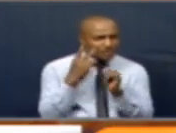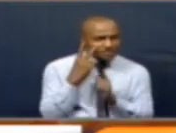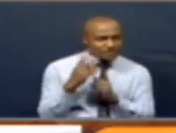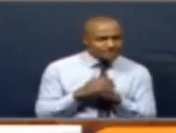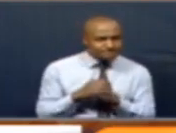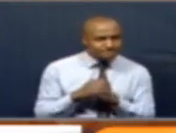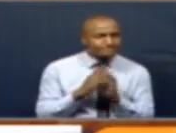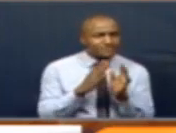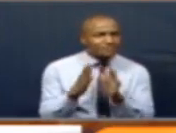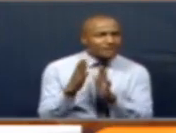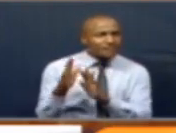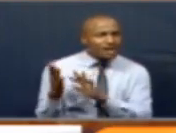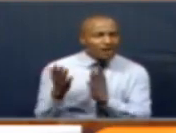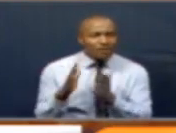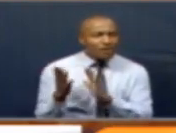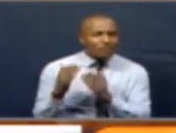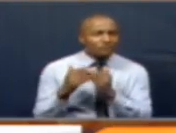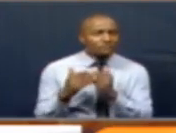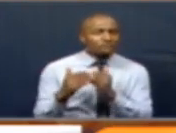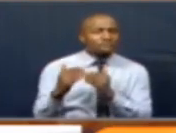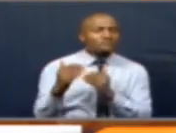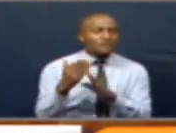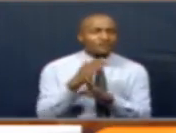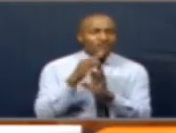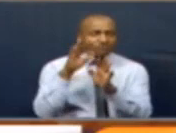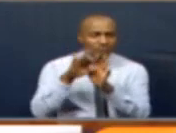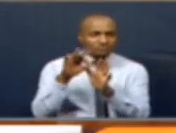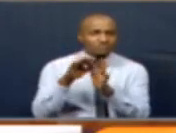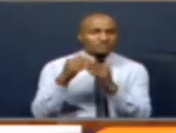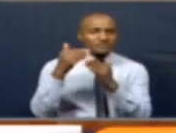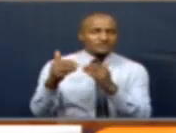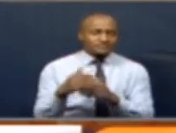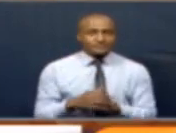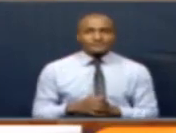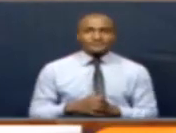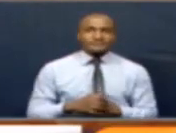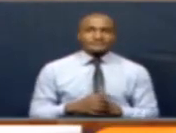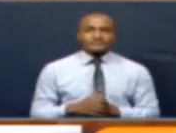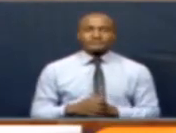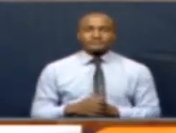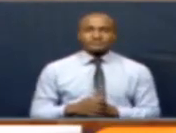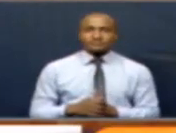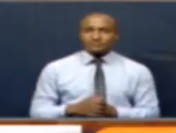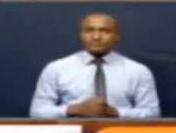chama hicho kuanzia sasa hadi uchaguzi ujao. Stephen Leto, Citizen Nipashe, kutoka jumba la Orange, Nairobi.